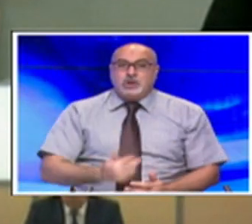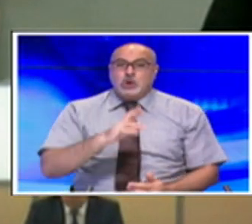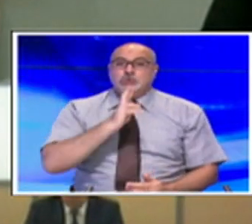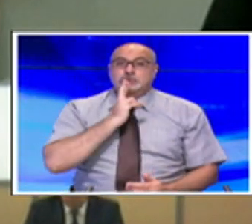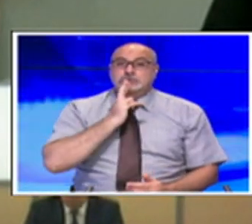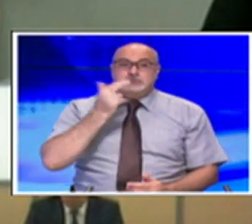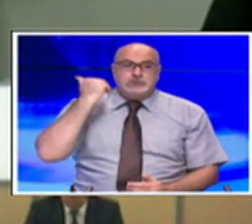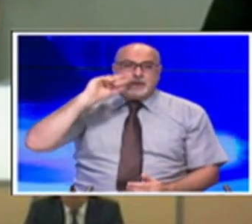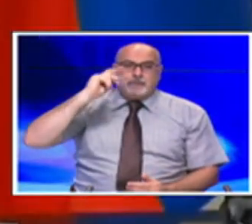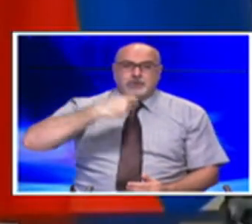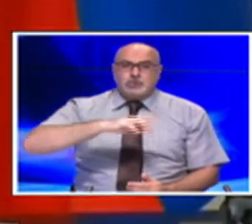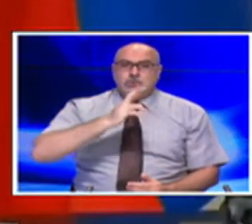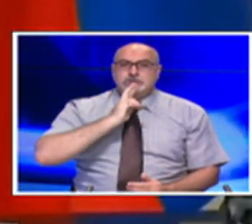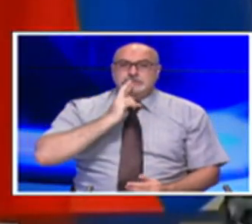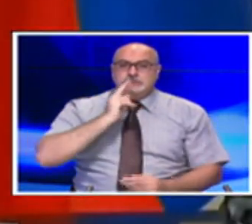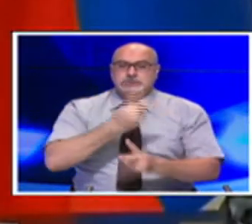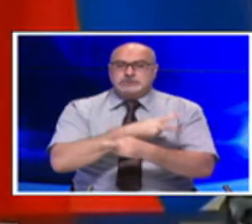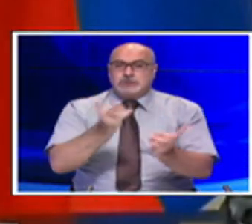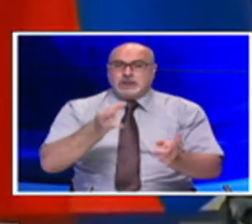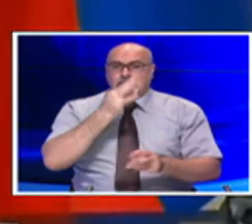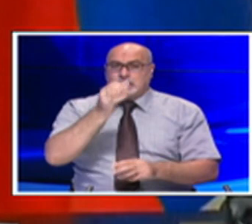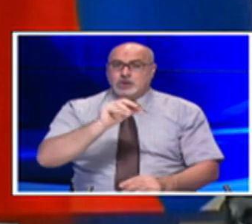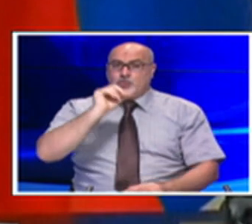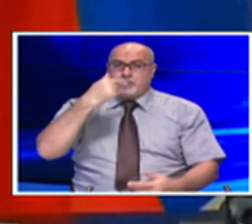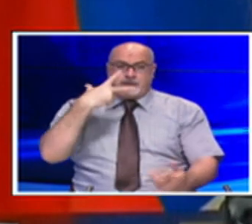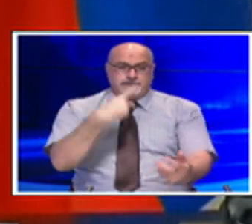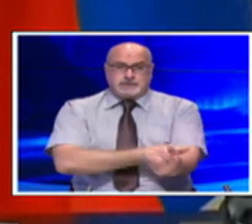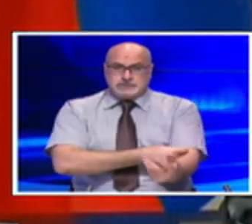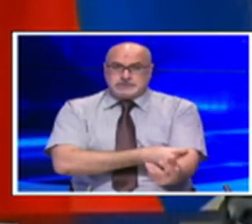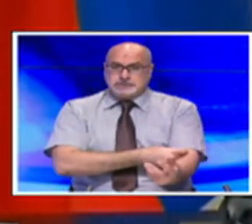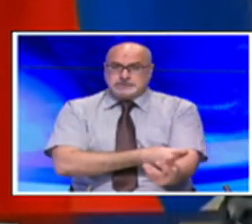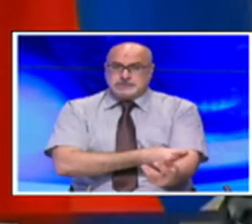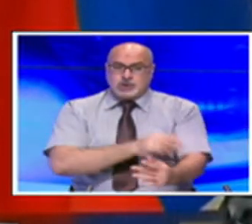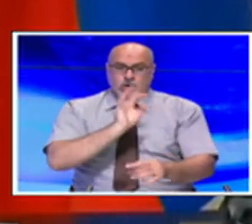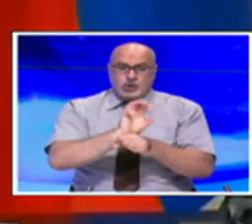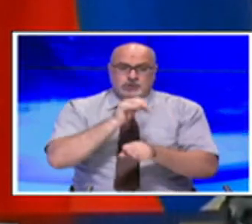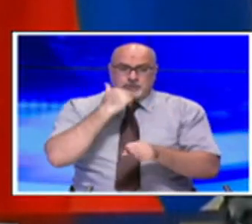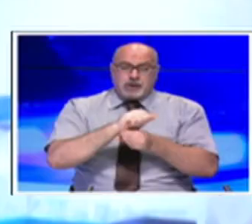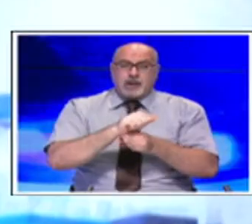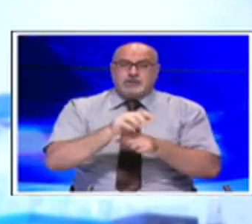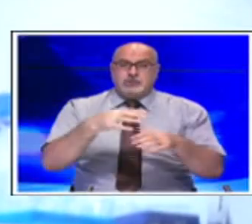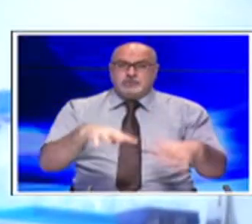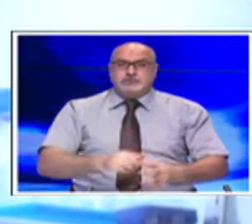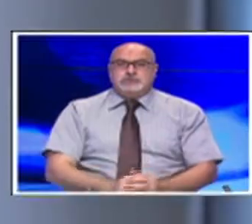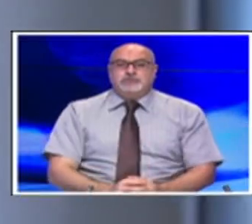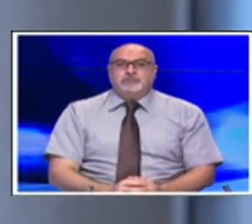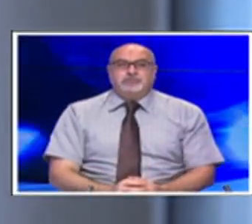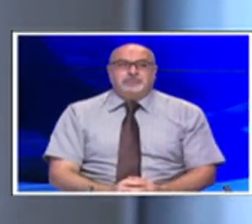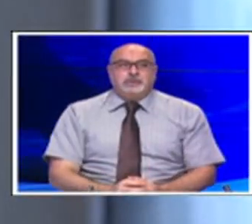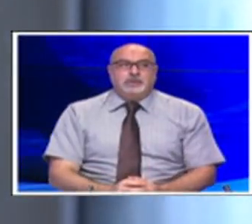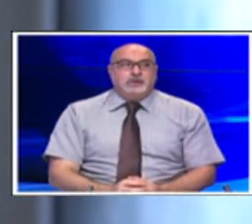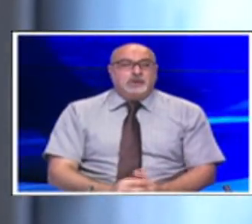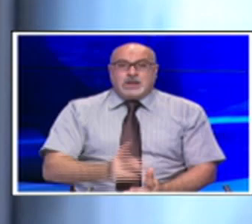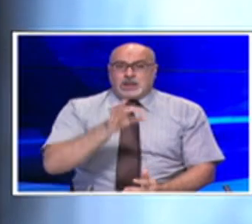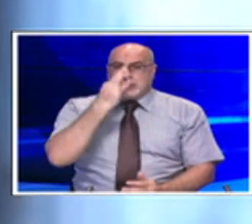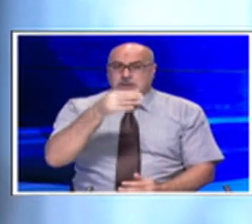أعلن فلاديمير بوتين أمس تسجيل بلاده لأول لقاح ضد وباء كورونا المستجد مؤكدا